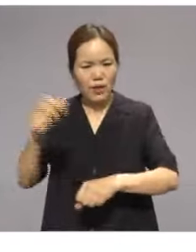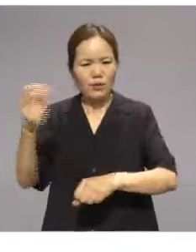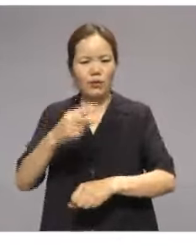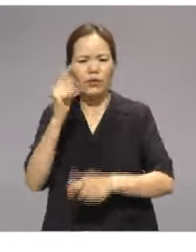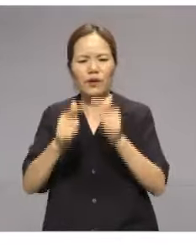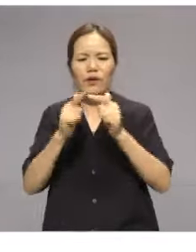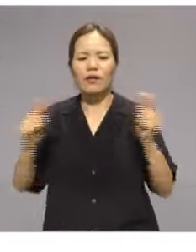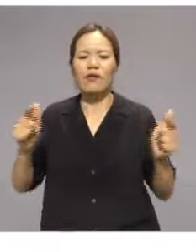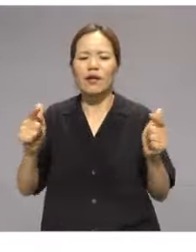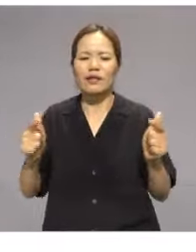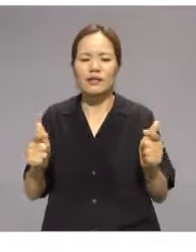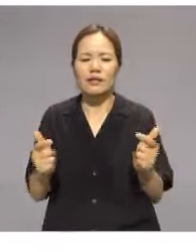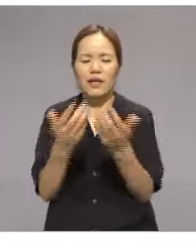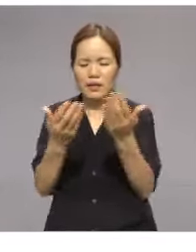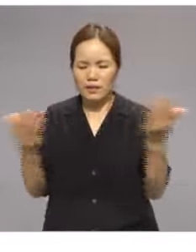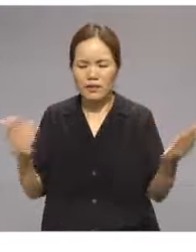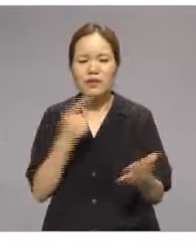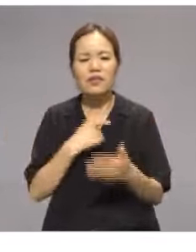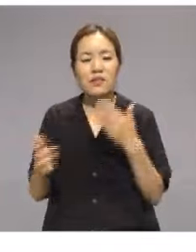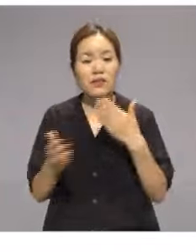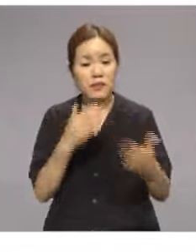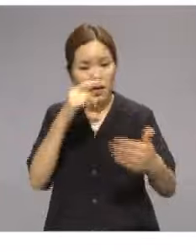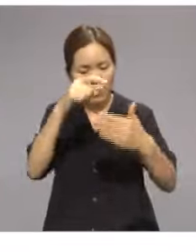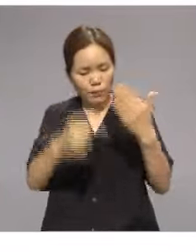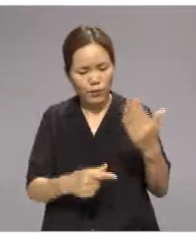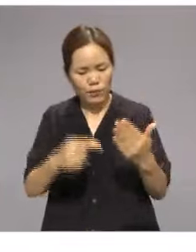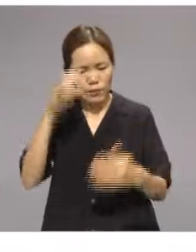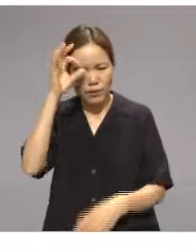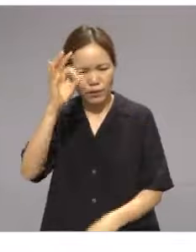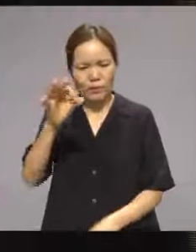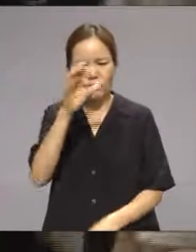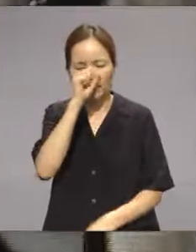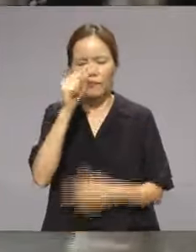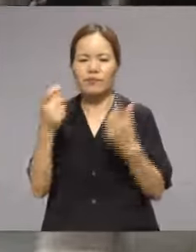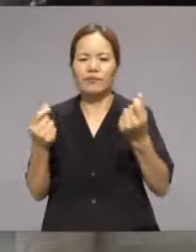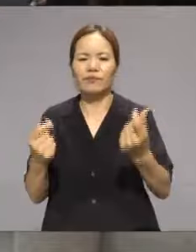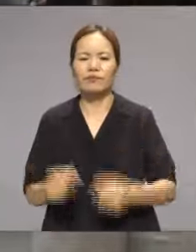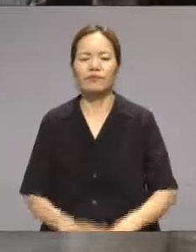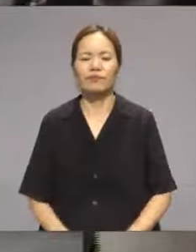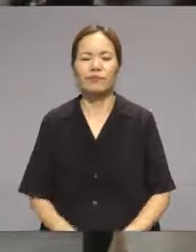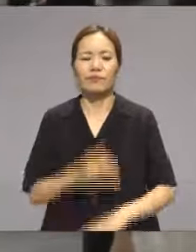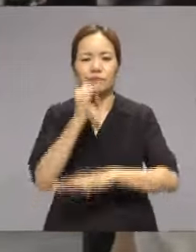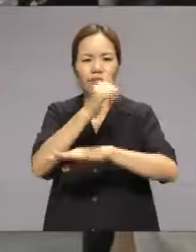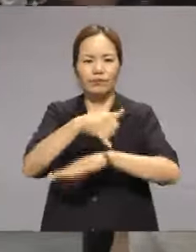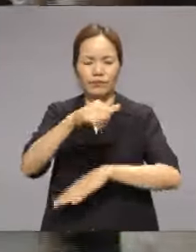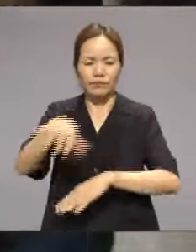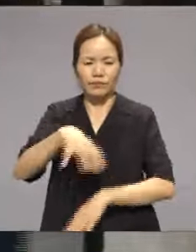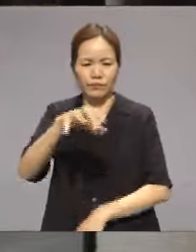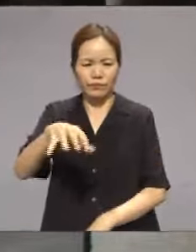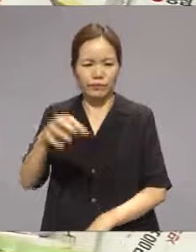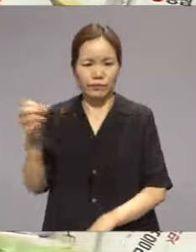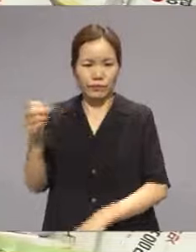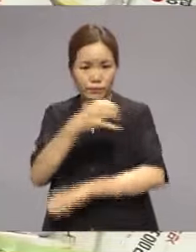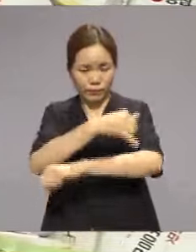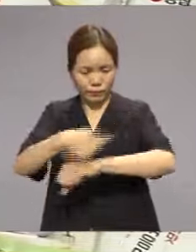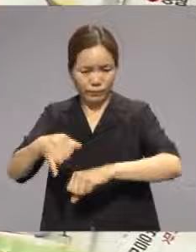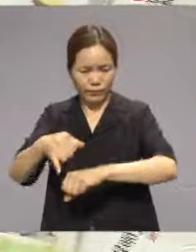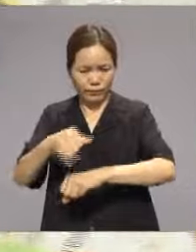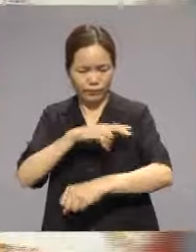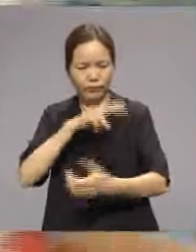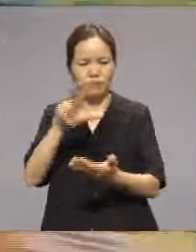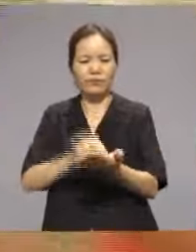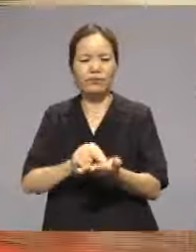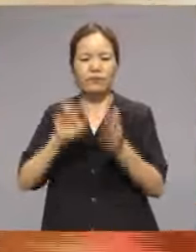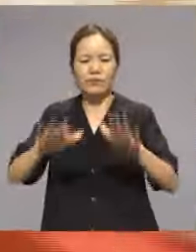다양한 분야의 전시 체험 콘텐츠를 즐겨주시면 좋겠습니다. 농촌 공간을 디자인하다를 주제로 열리는